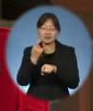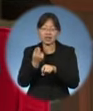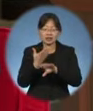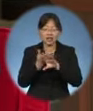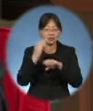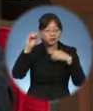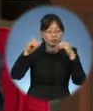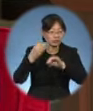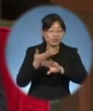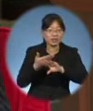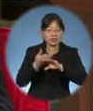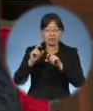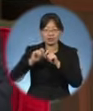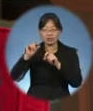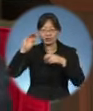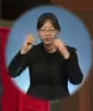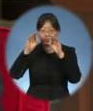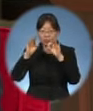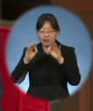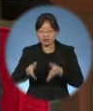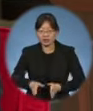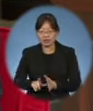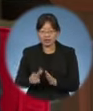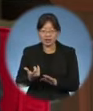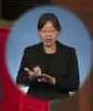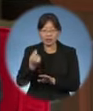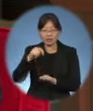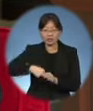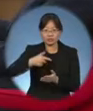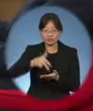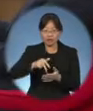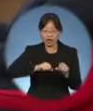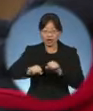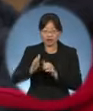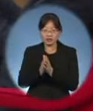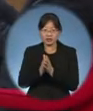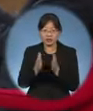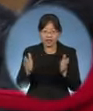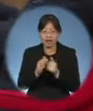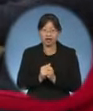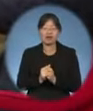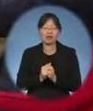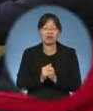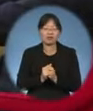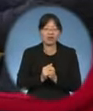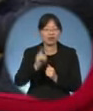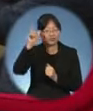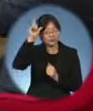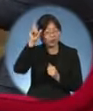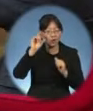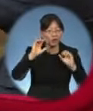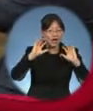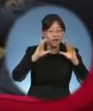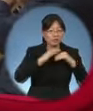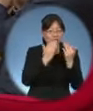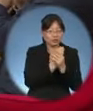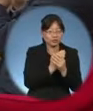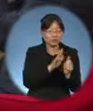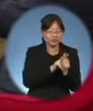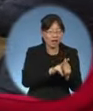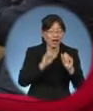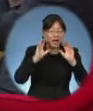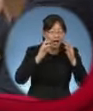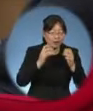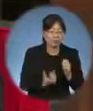그렇진 않거든요. 대부분의 동물들은 태어나자마자 독립적으로 활동하기 시작하고 송아지나 망아지 맞습니다. 다 걷고 바로 걸어서 젖 물고